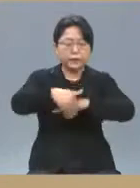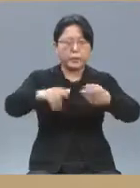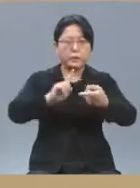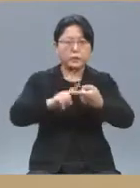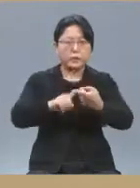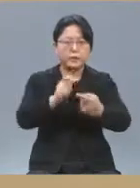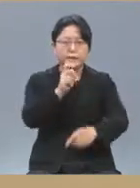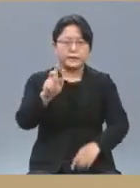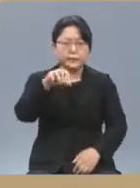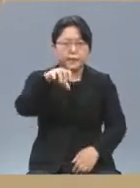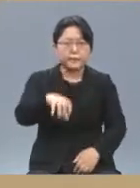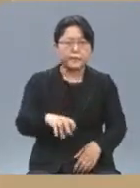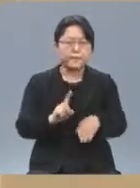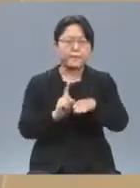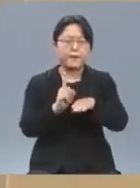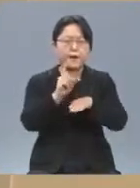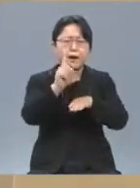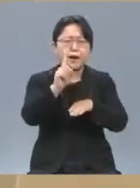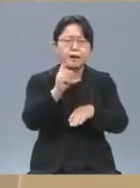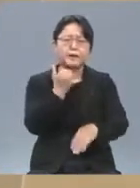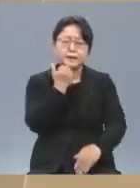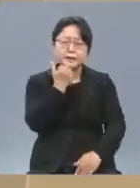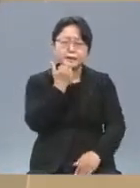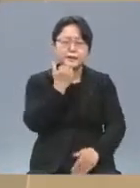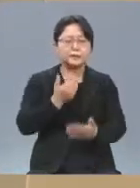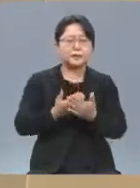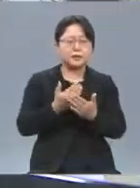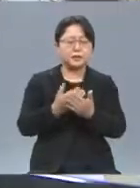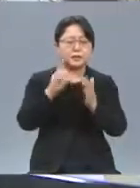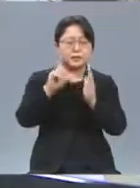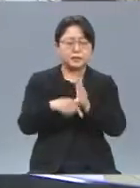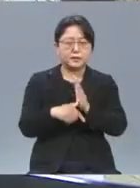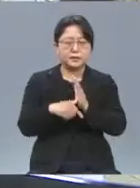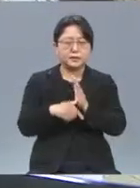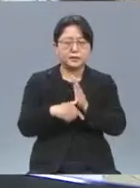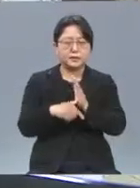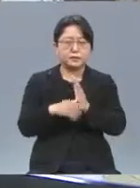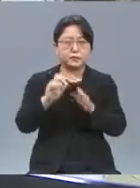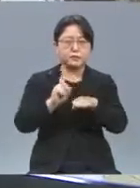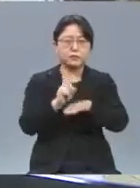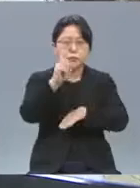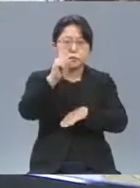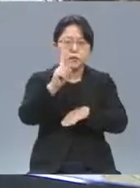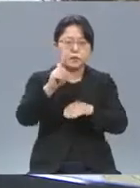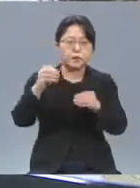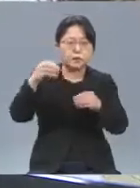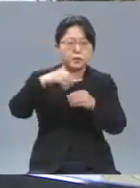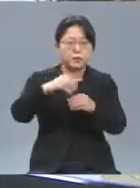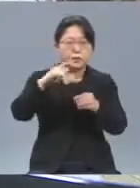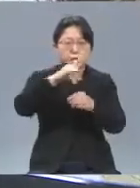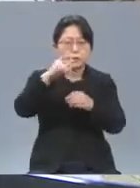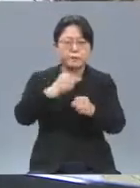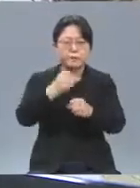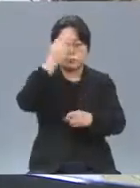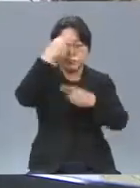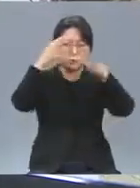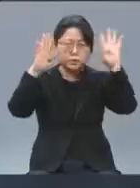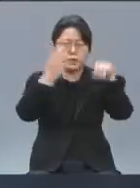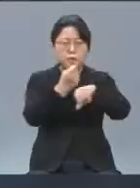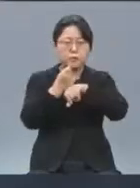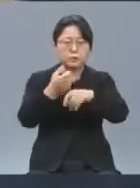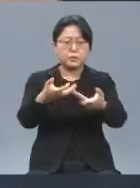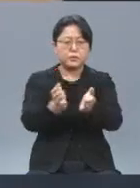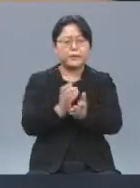예정대로라면 TV 앞에 모여 누리호 발사 카운트다운에 설렜을 시각. 하지만 누리호에 실린 초소형 위성을 개발한 조선대